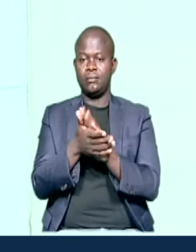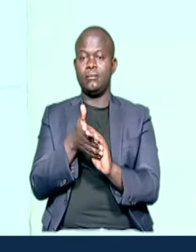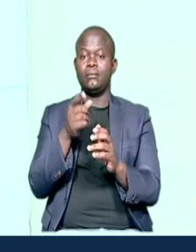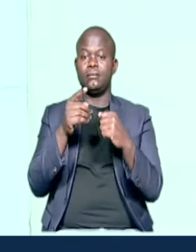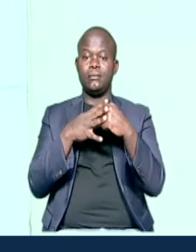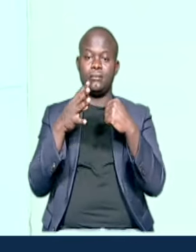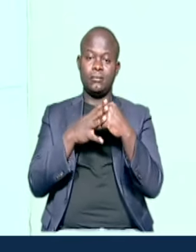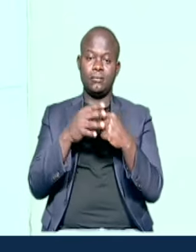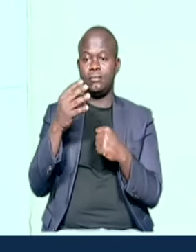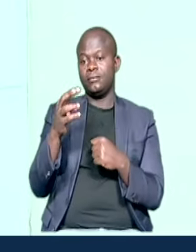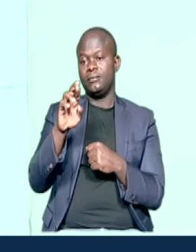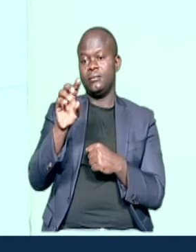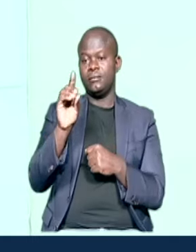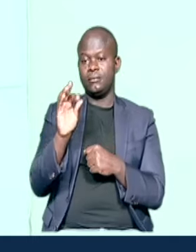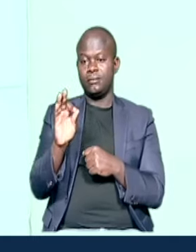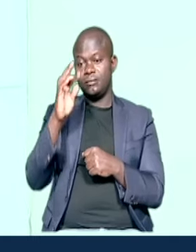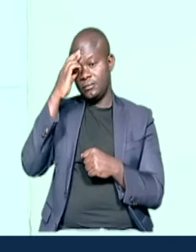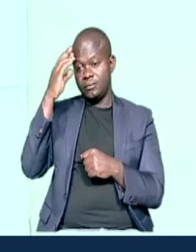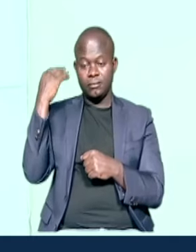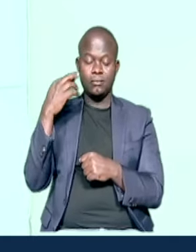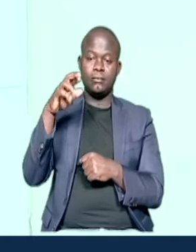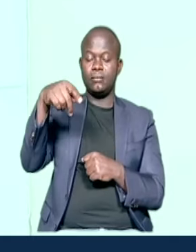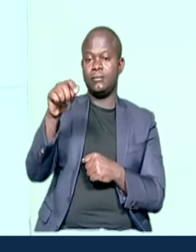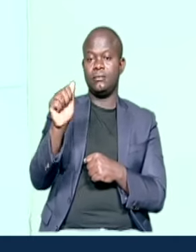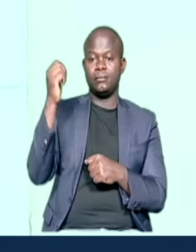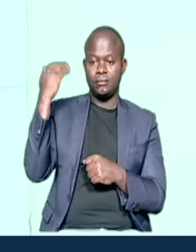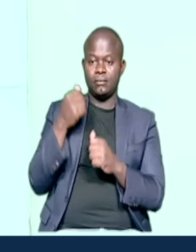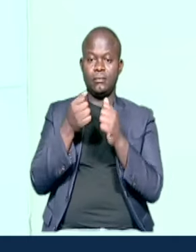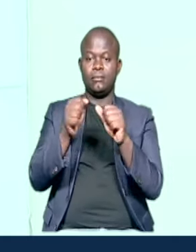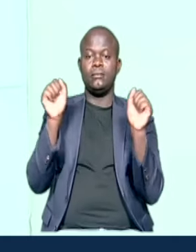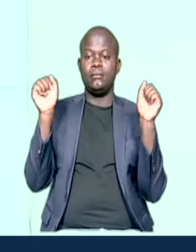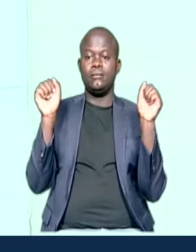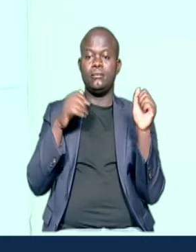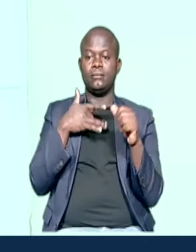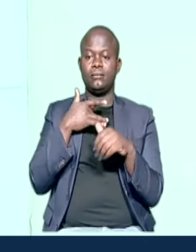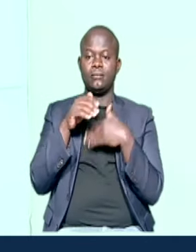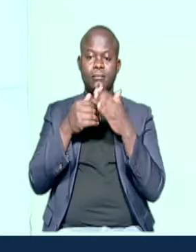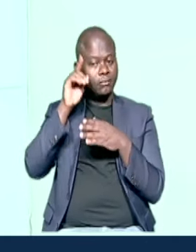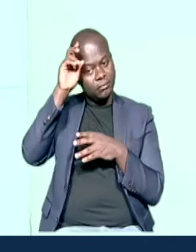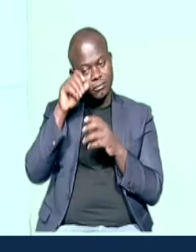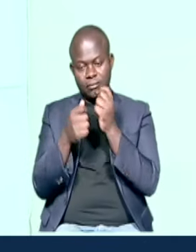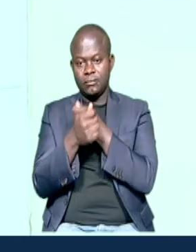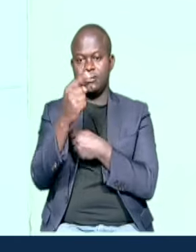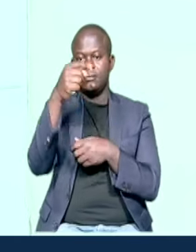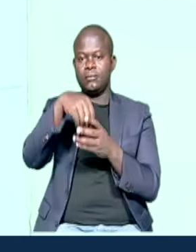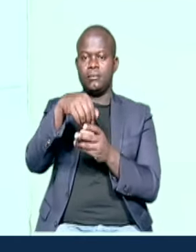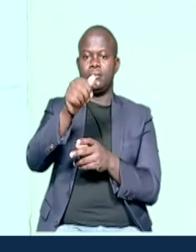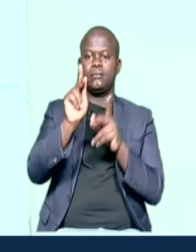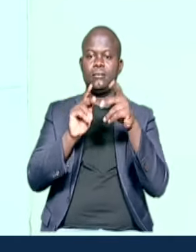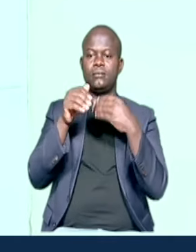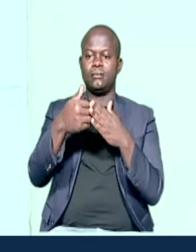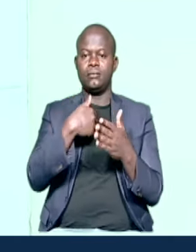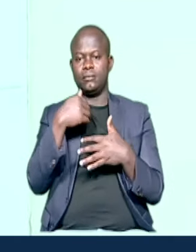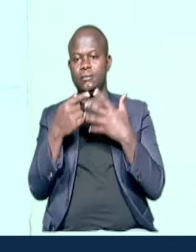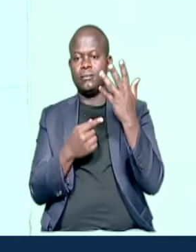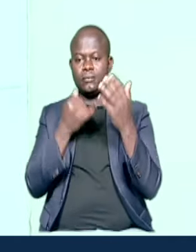1994 RDF icyo gihe yari RPA ikarubohoza numva ntekereje kuba umwe muri abo bantu bafite ikintu